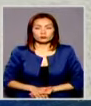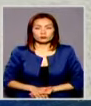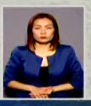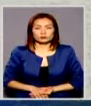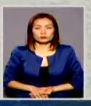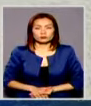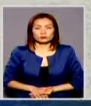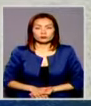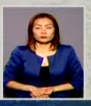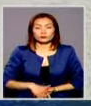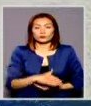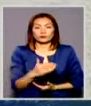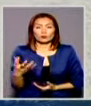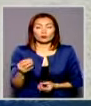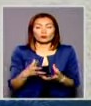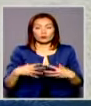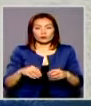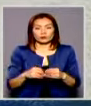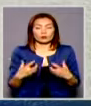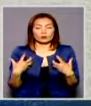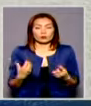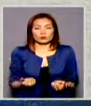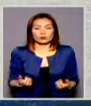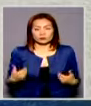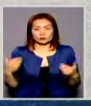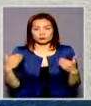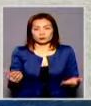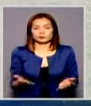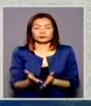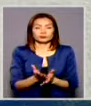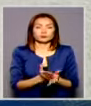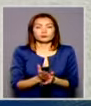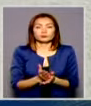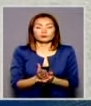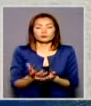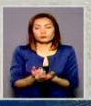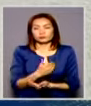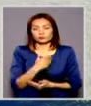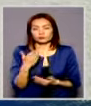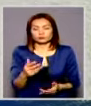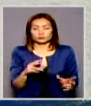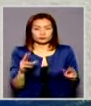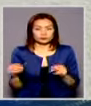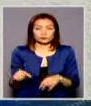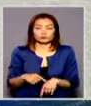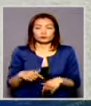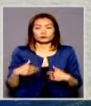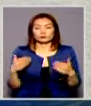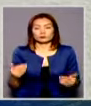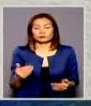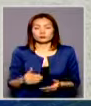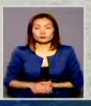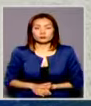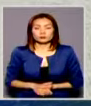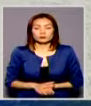бар. Өзіңізге және отбасыңызға зор денсаулық, ұзақ ғұмыр, ырыс пен ынтымақ, бақыт пен береке тілеймін. Атырау облысының